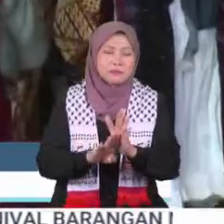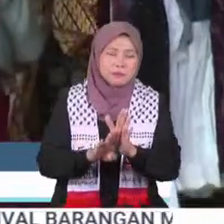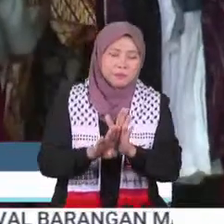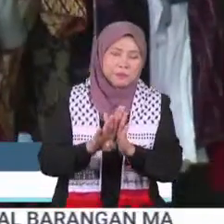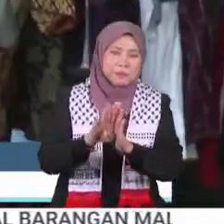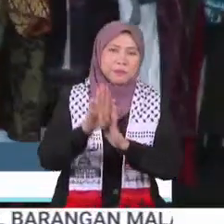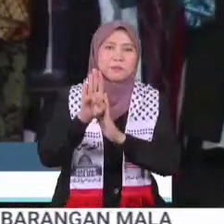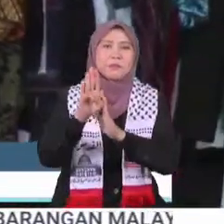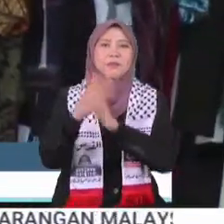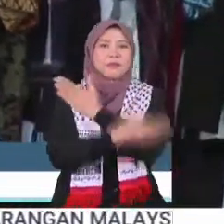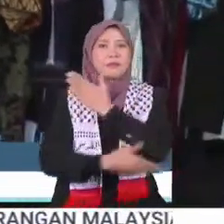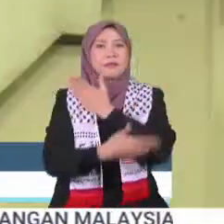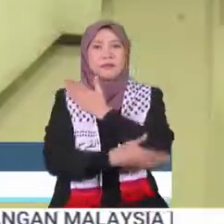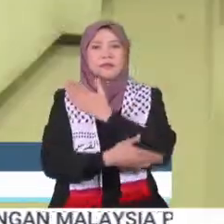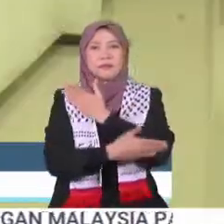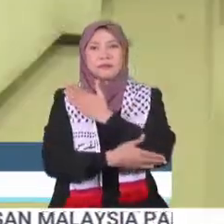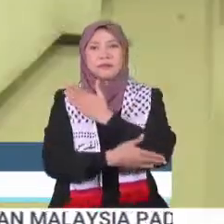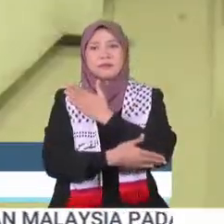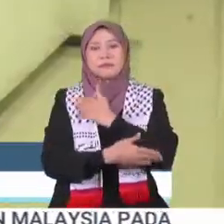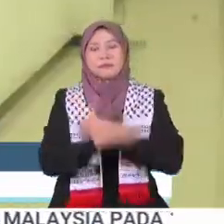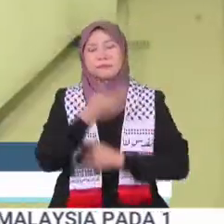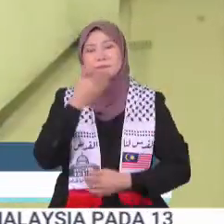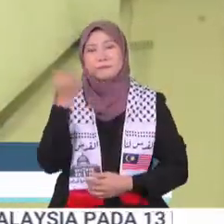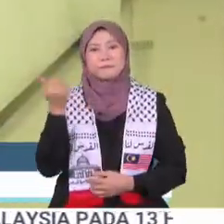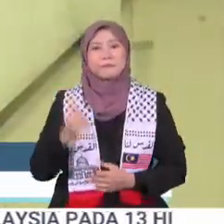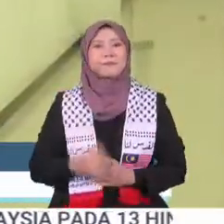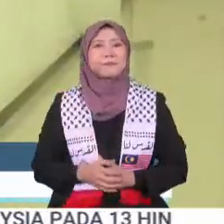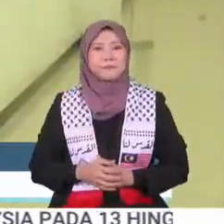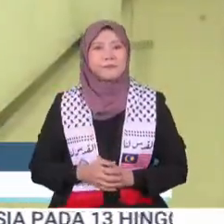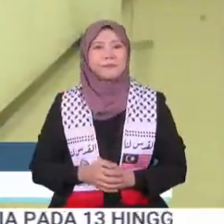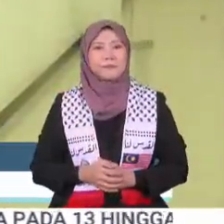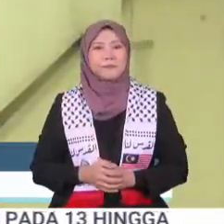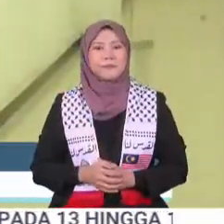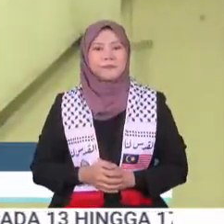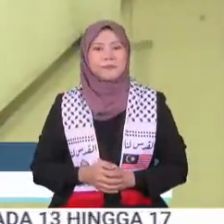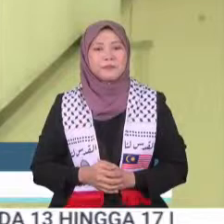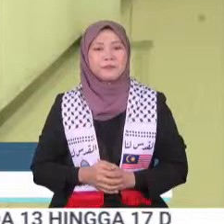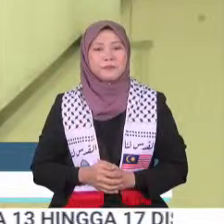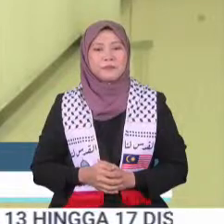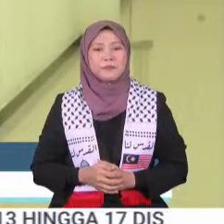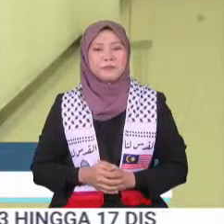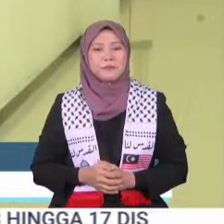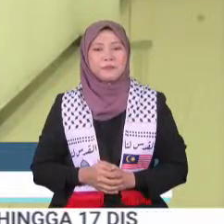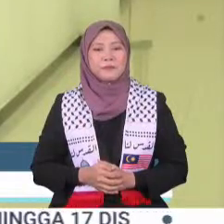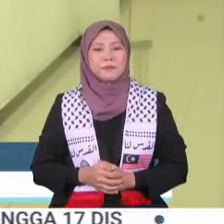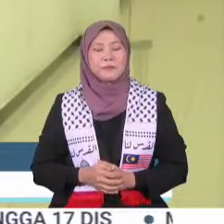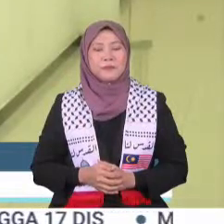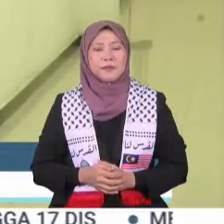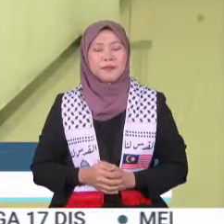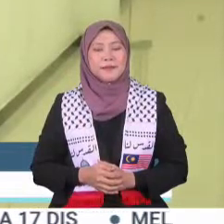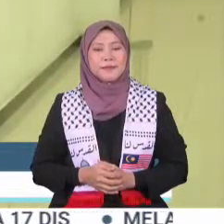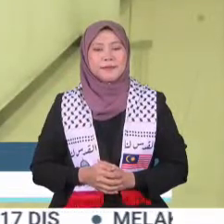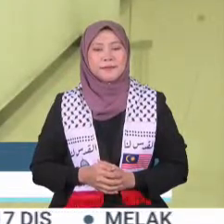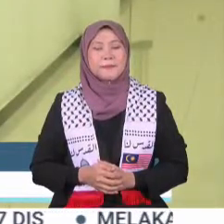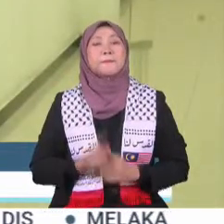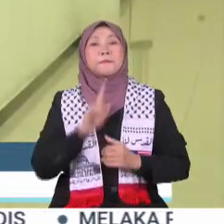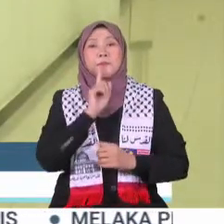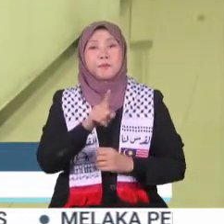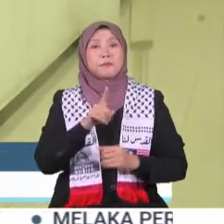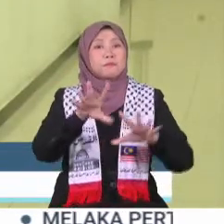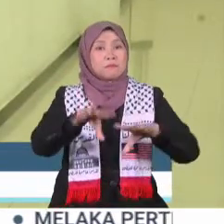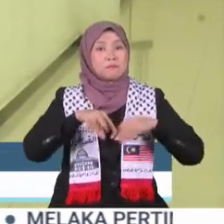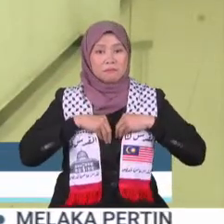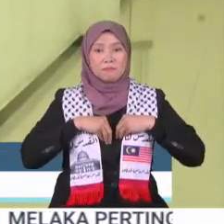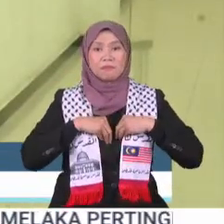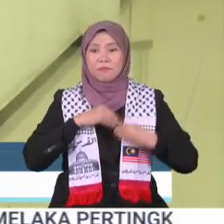ke satu tempat yang lebih baik. Jadi bila sambutan itu disambut dengan baik